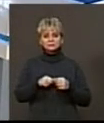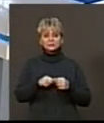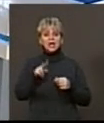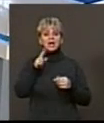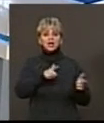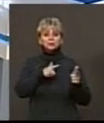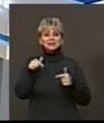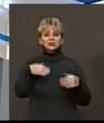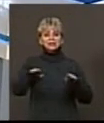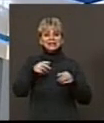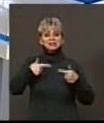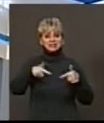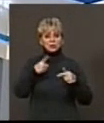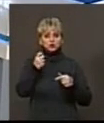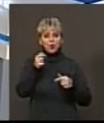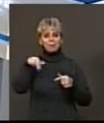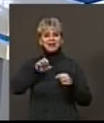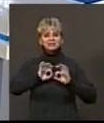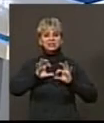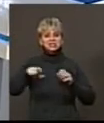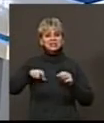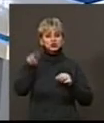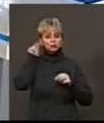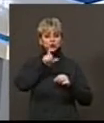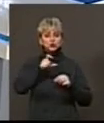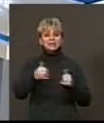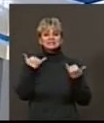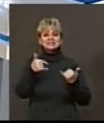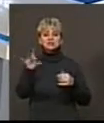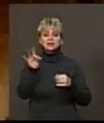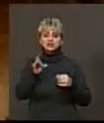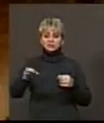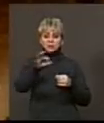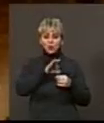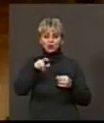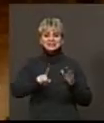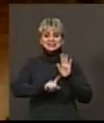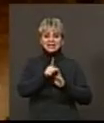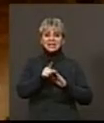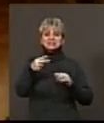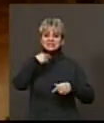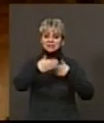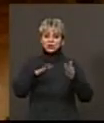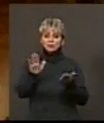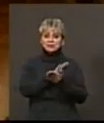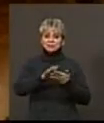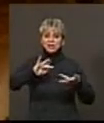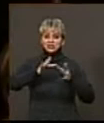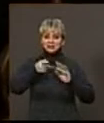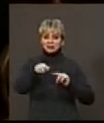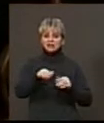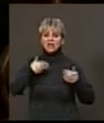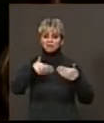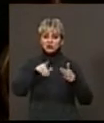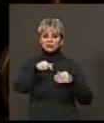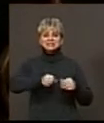Как подготовиться к ЕГЭ на 100 баллов, рассказывают донским школьникам. Сегодня в Ростовской области стартовал цикл бесплатных вебинаров для